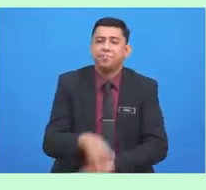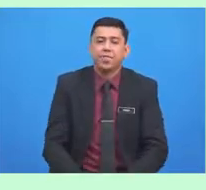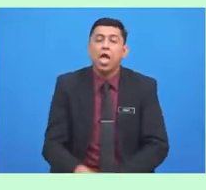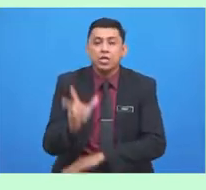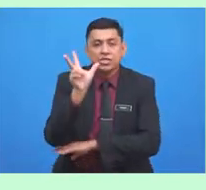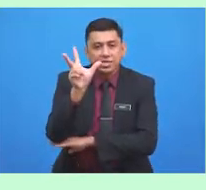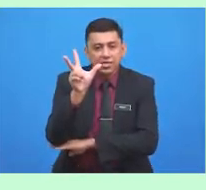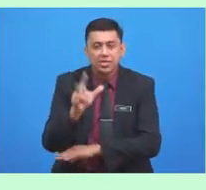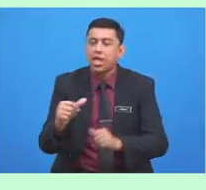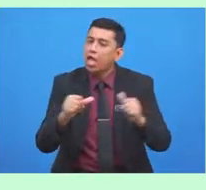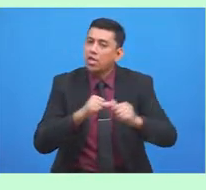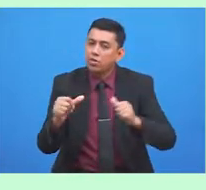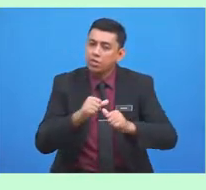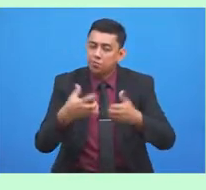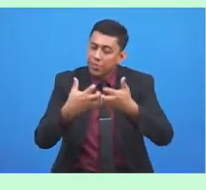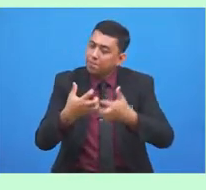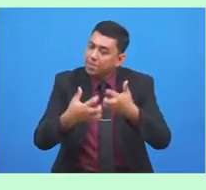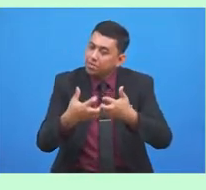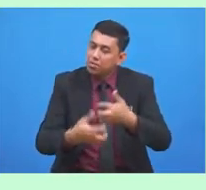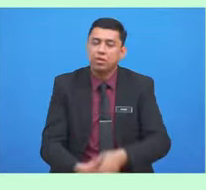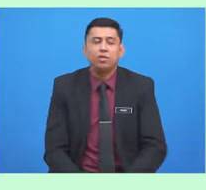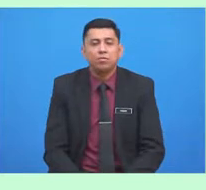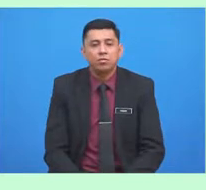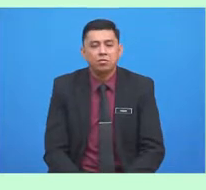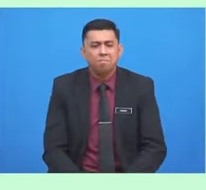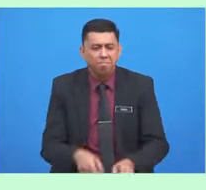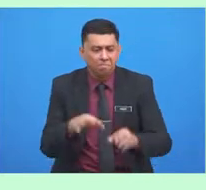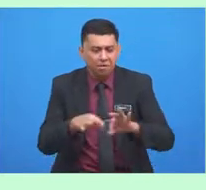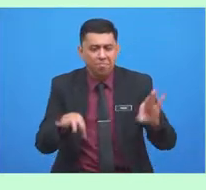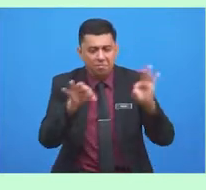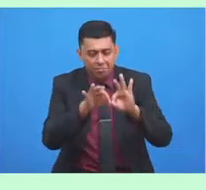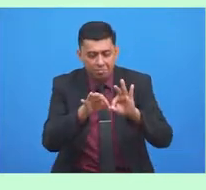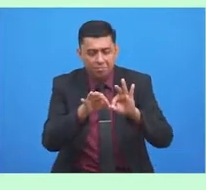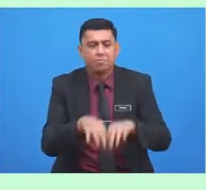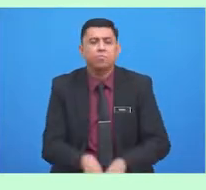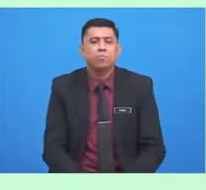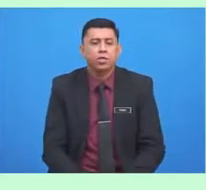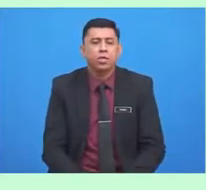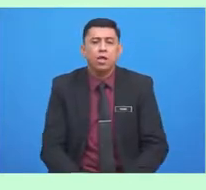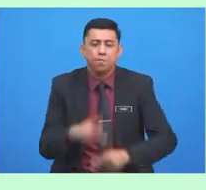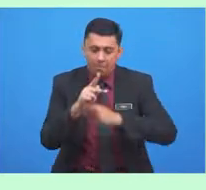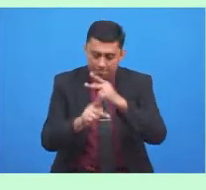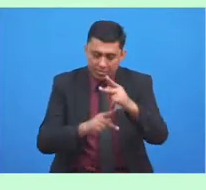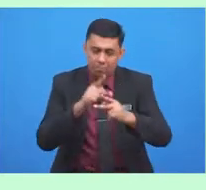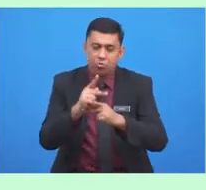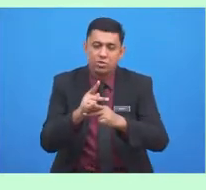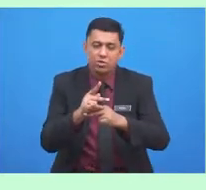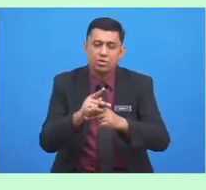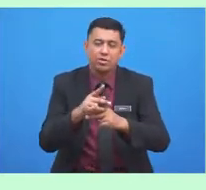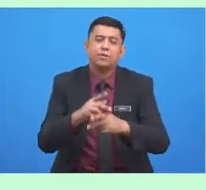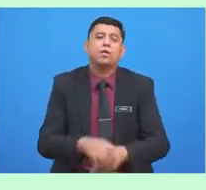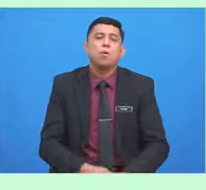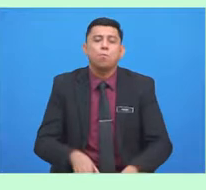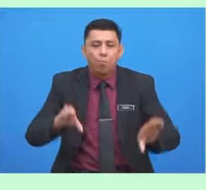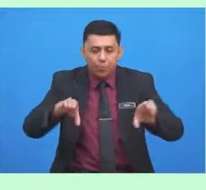Ketiga, aktiviti perindustrian. Sumber air penting dalam industri memproses dan industri